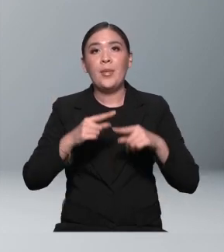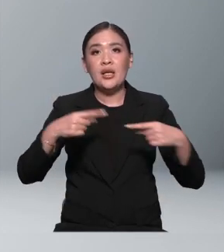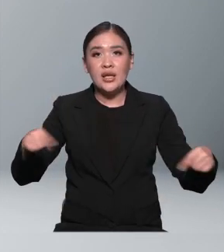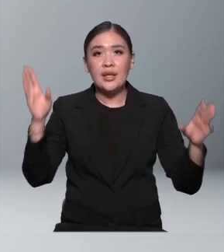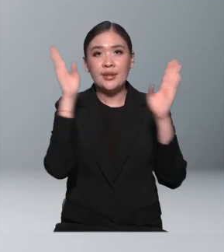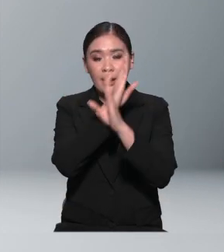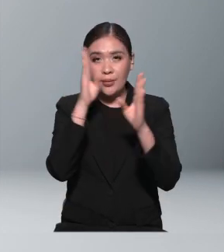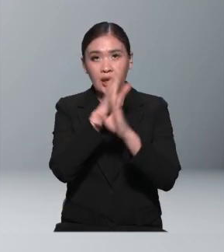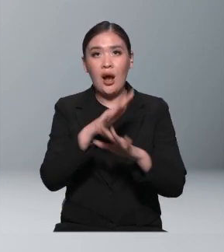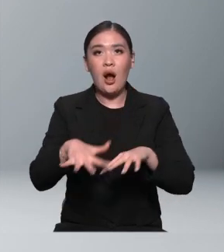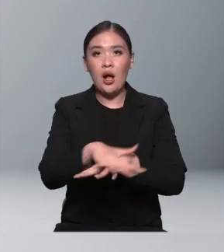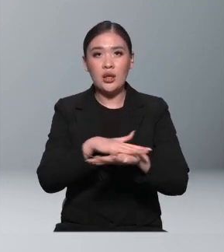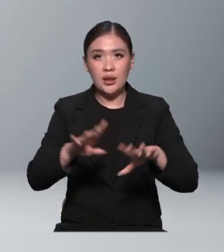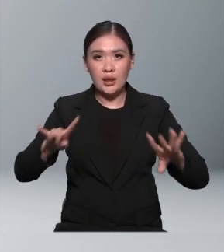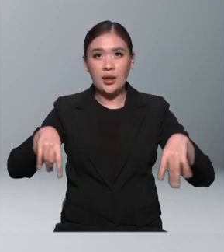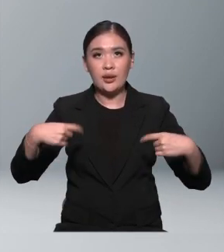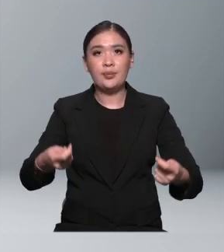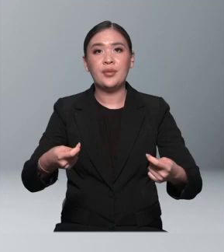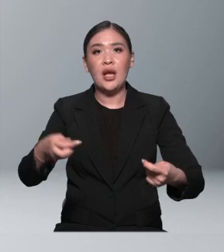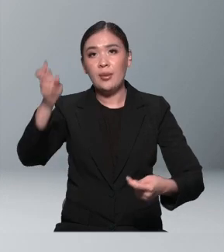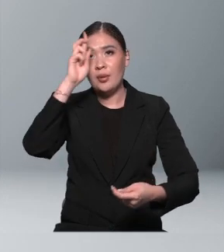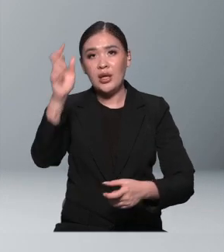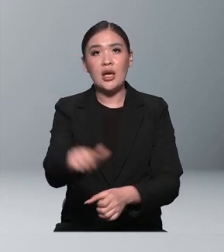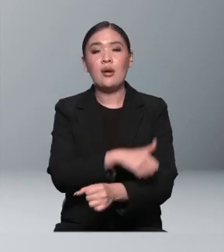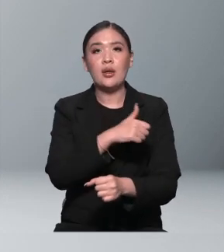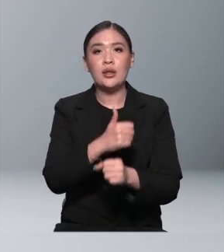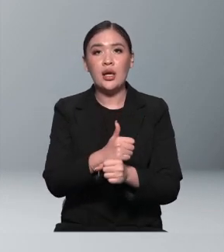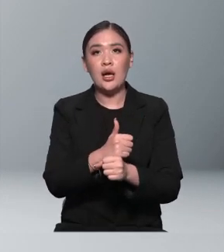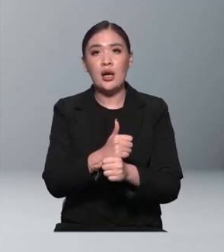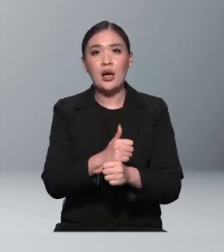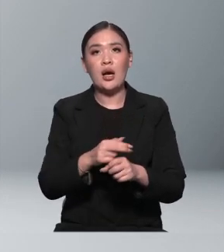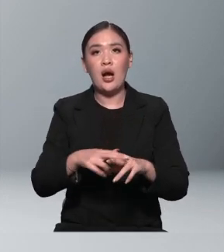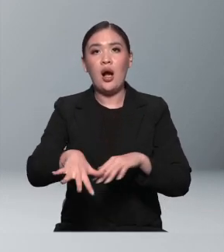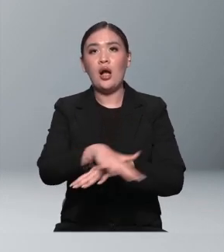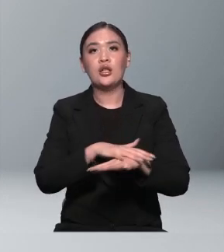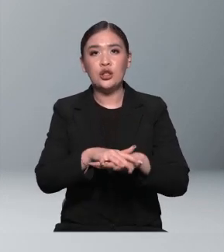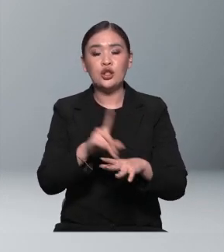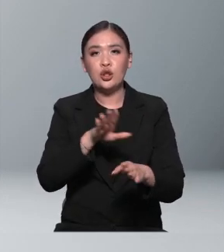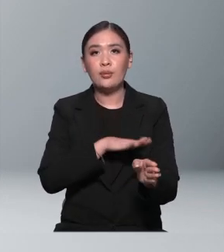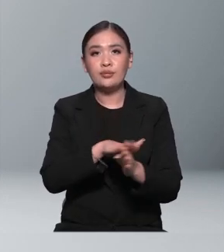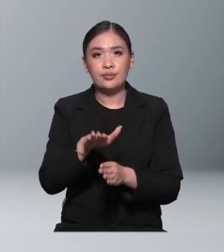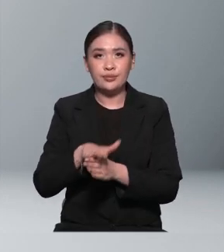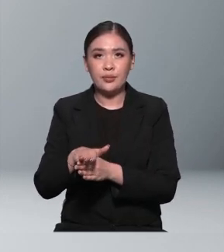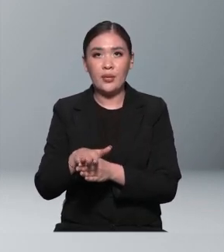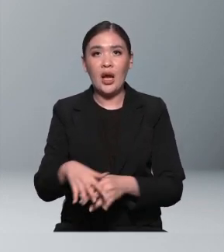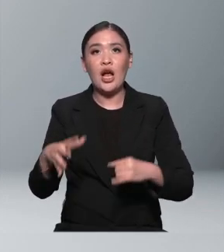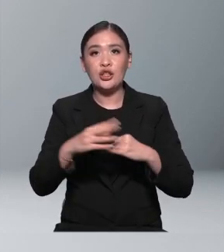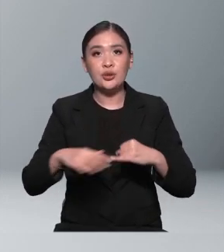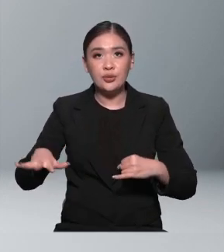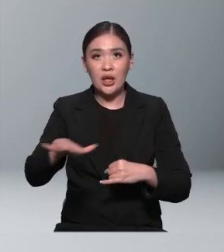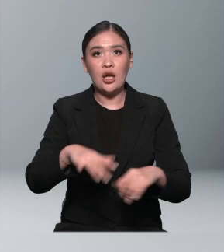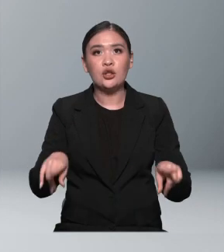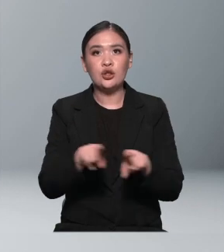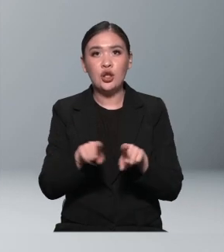табиғи ресурстар халыққа тиесілі. Мемлекет халық атынан меншік құқығын жүзеге асырушы ғана. Жермен қатар жан да